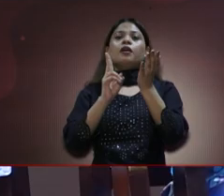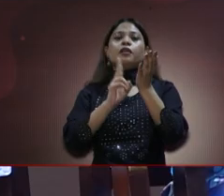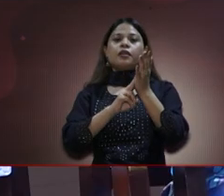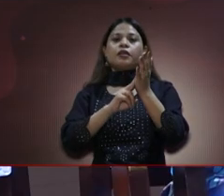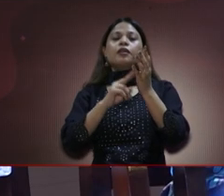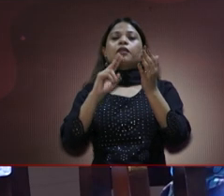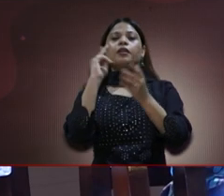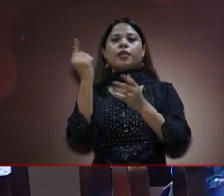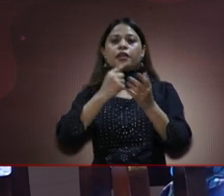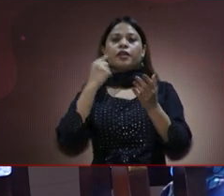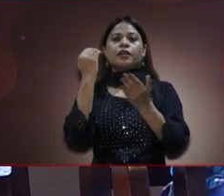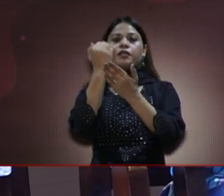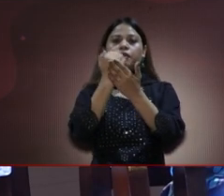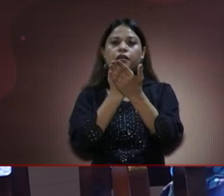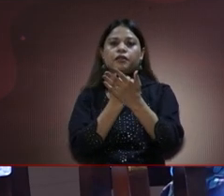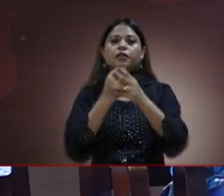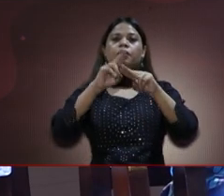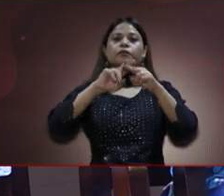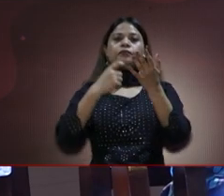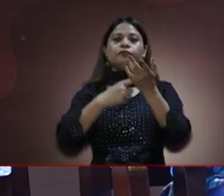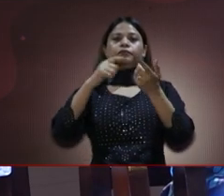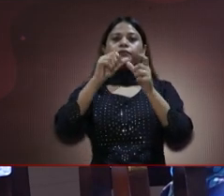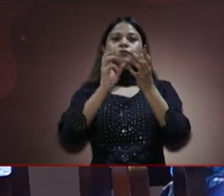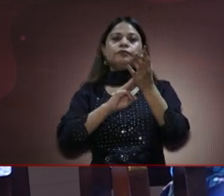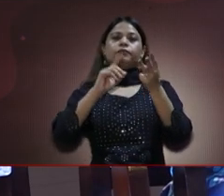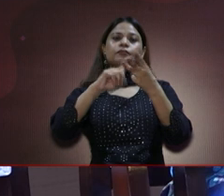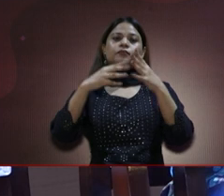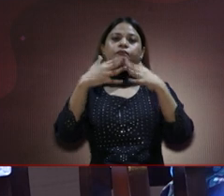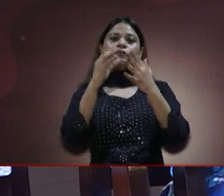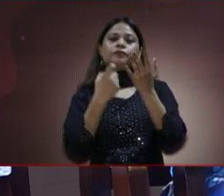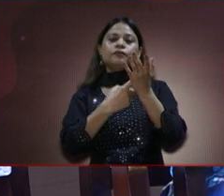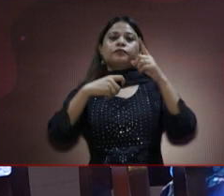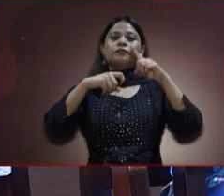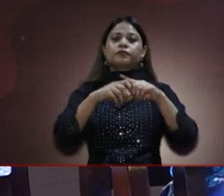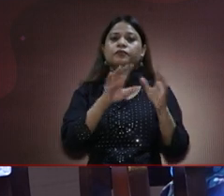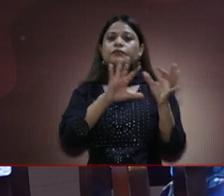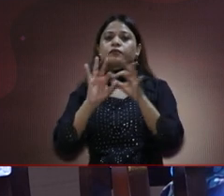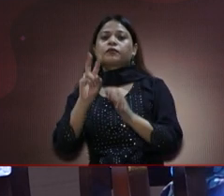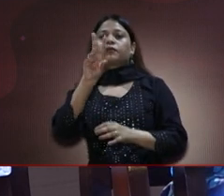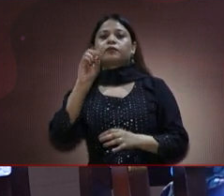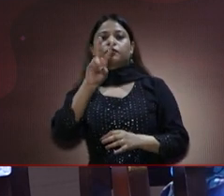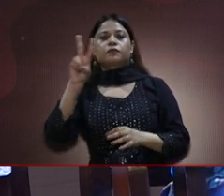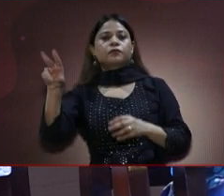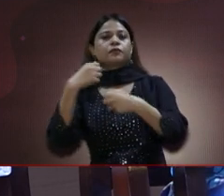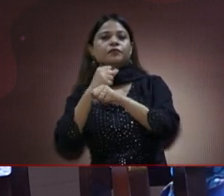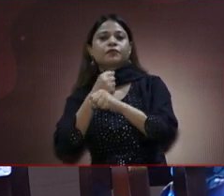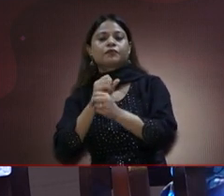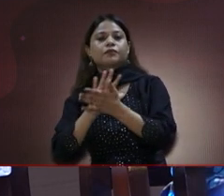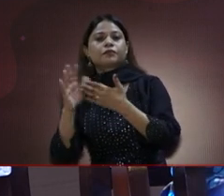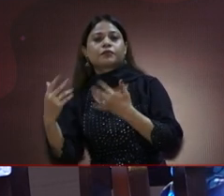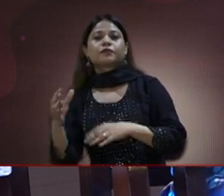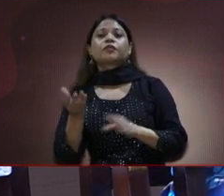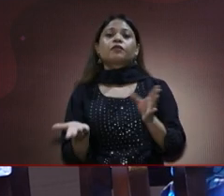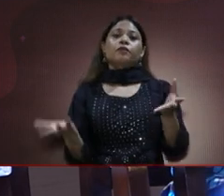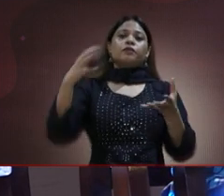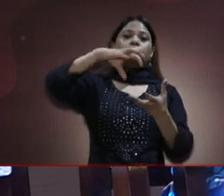हम लोगों ने पहले फाउंडेशनल स्टडीज़ का बनाया 2022 में, और 23 में फिर हम लोगों ने स्कूली शिक्षा